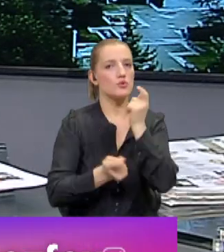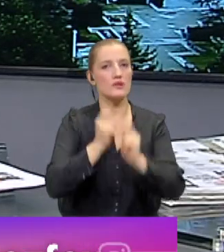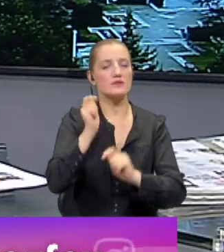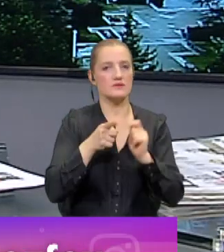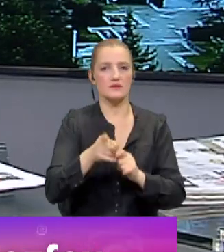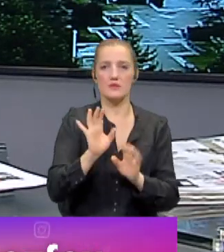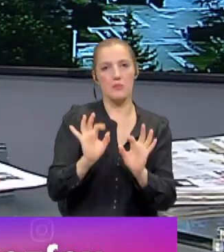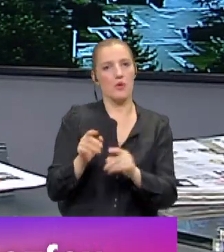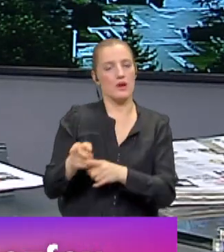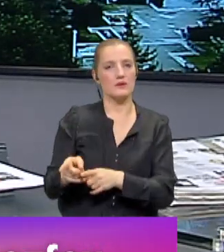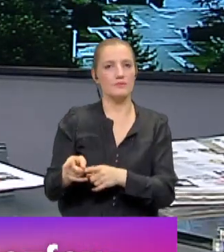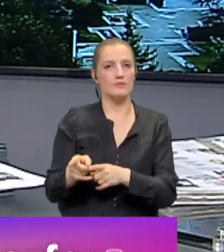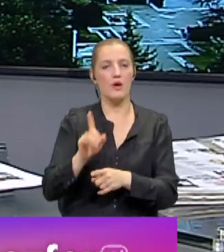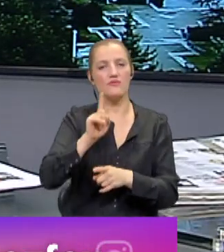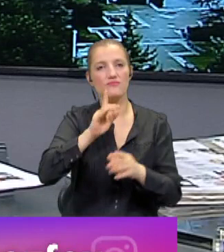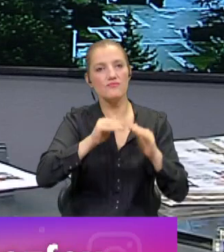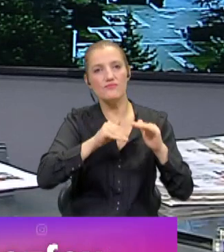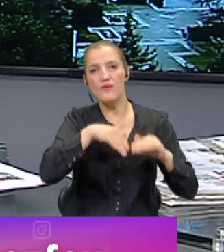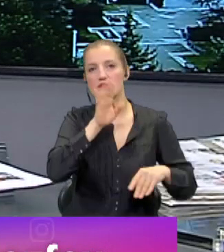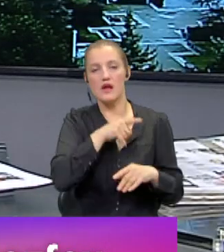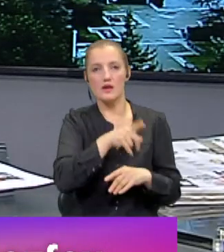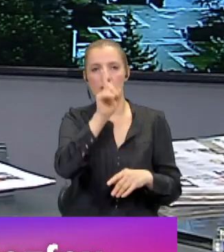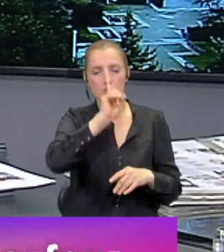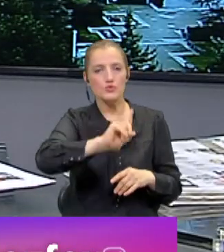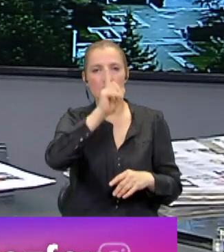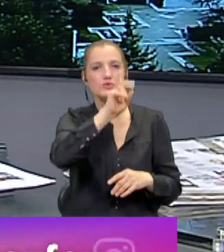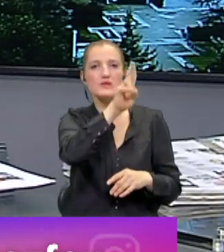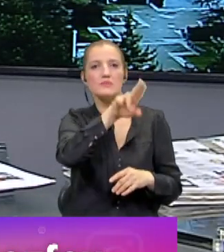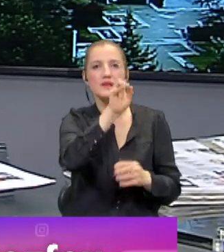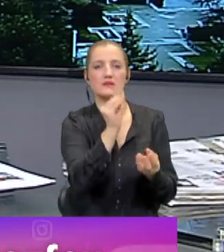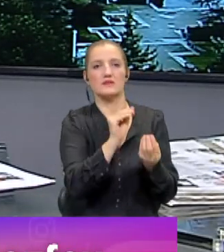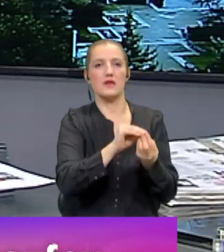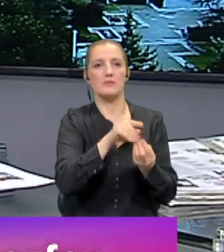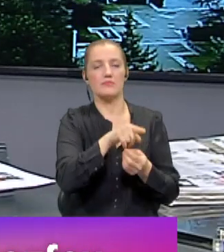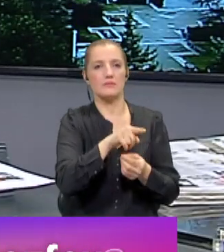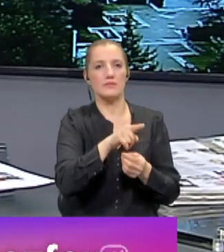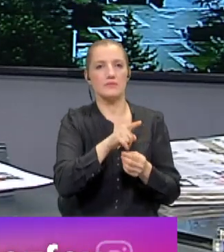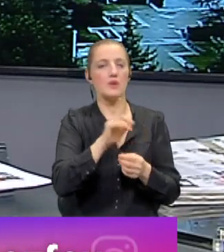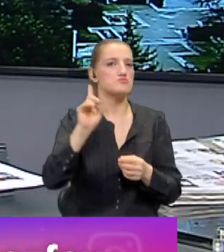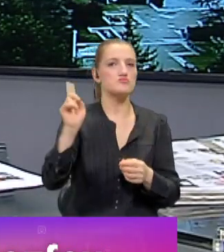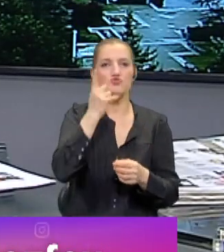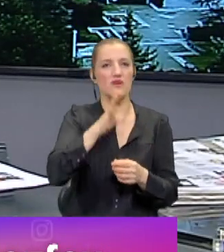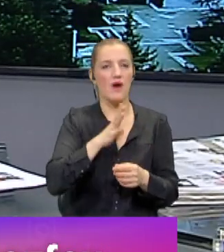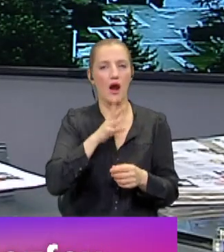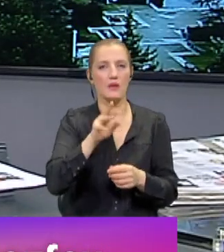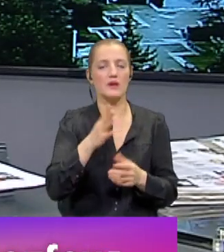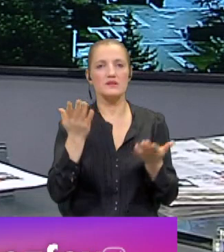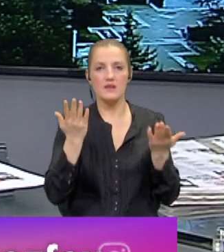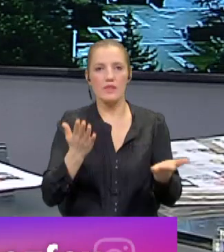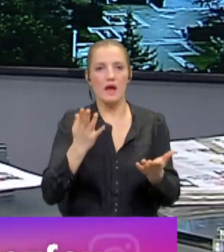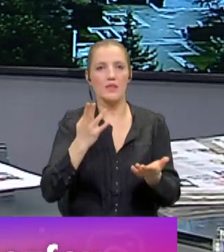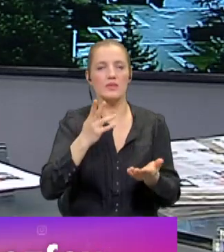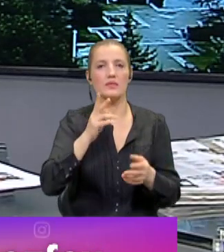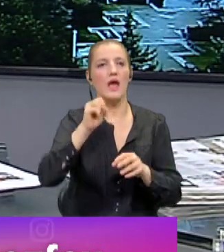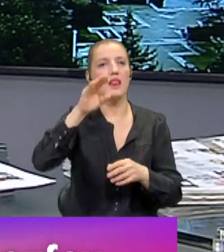bu kadar ondan fazlası yüzde 127 sanki ortada bir müjde varmış gibi Zaten